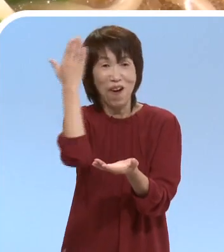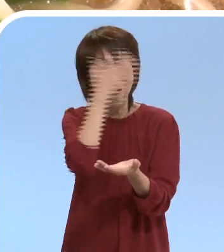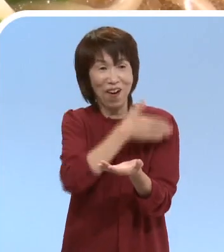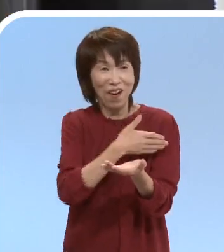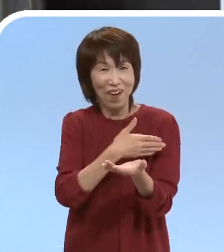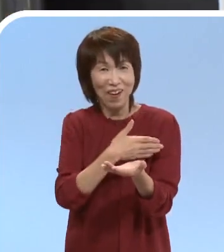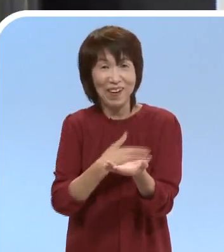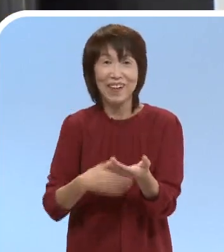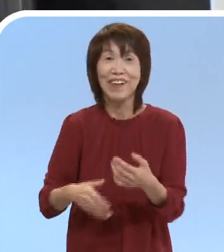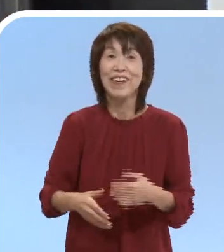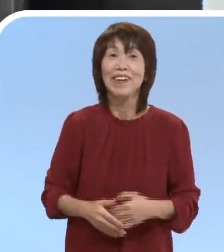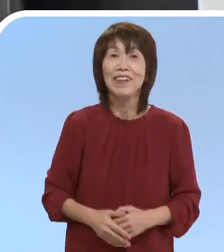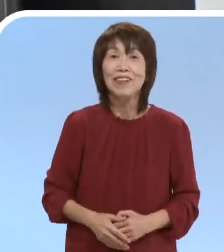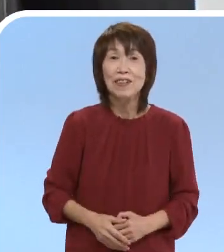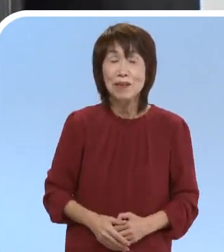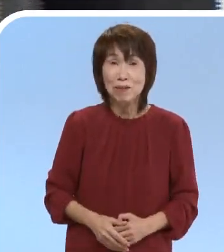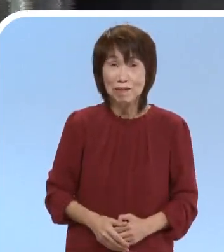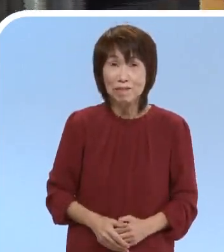まいました、